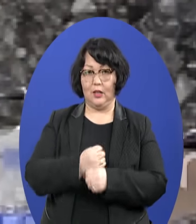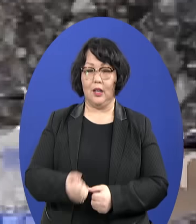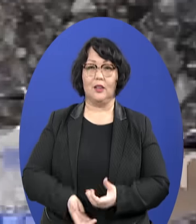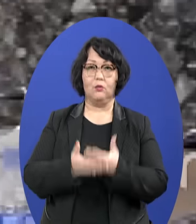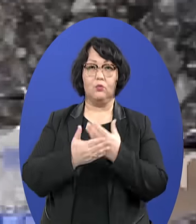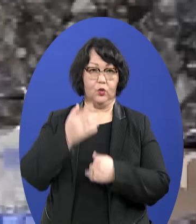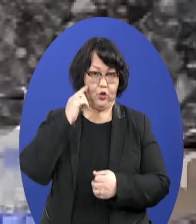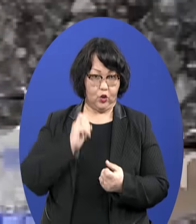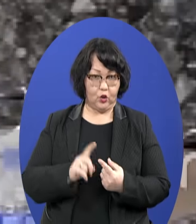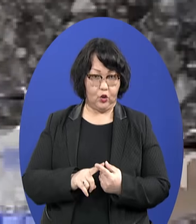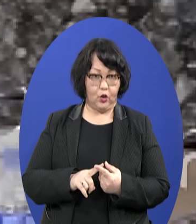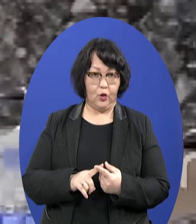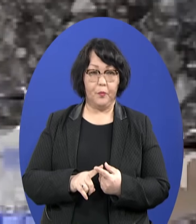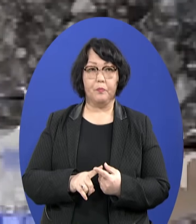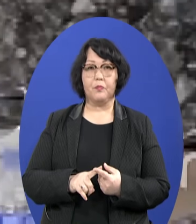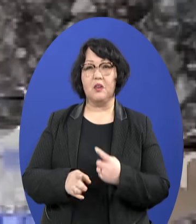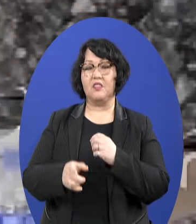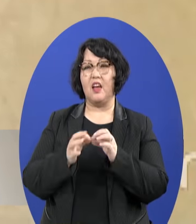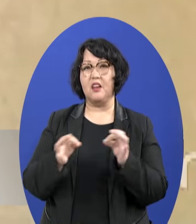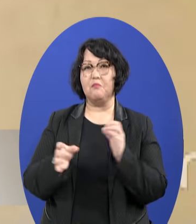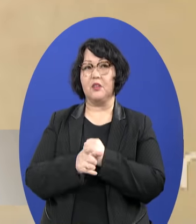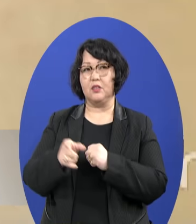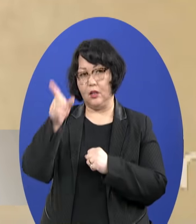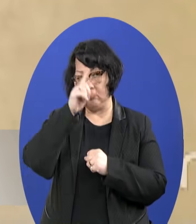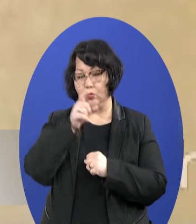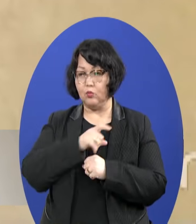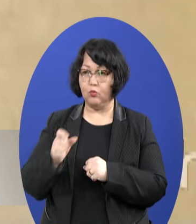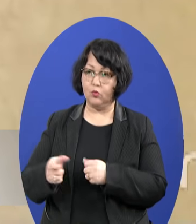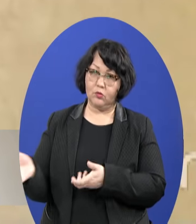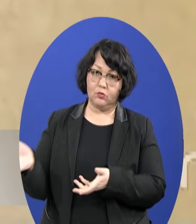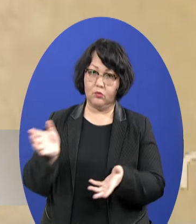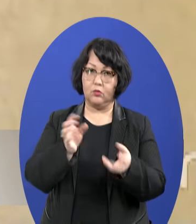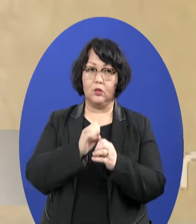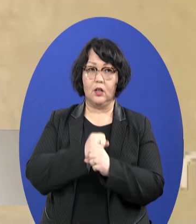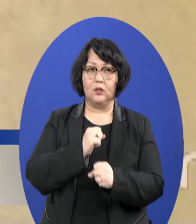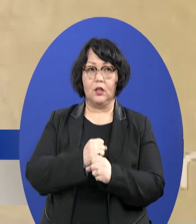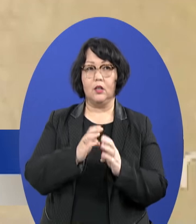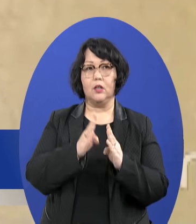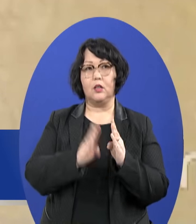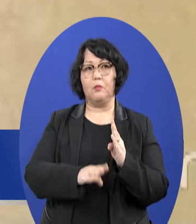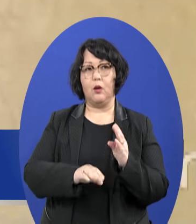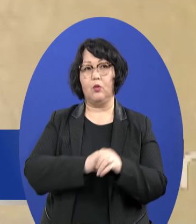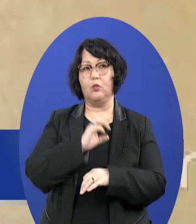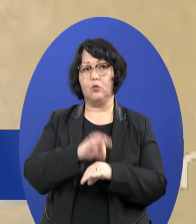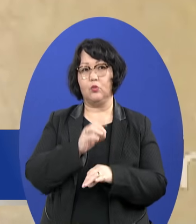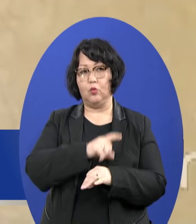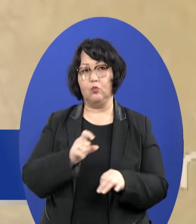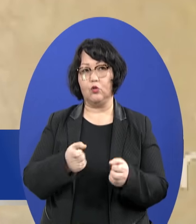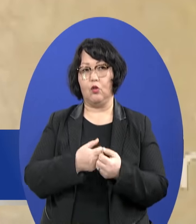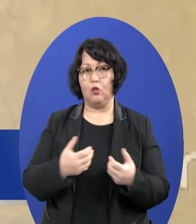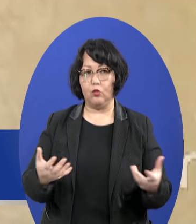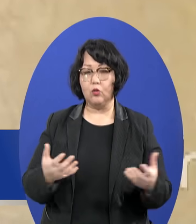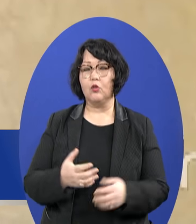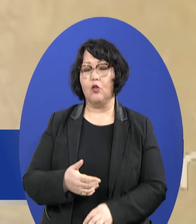үзүүлэх зэргээр за эрсдэлийн төдийг бол нэмж ажиллаж байна. Гэртээ байгаа өвчтнүүд маш олон байгаа. За энэ тохиолдолд